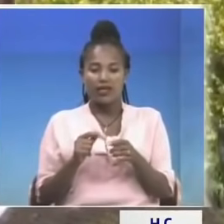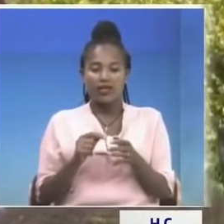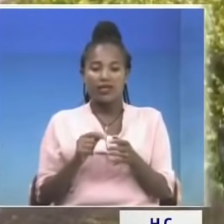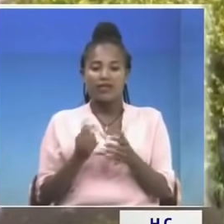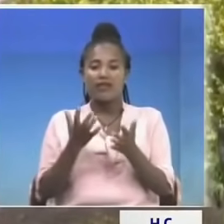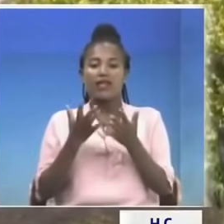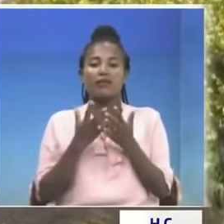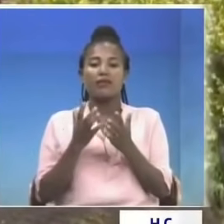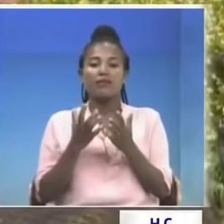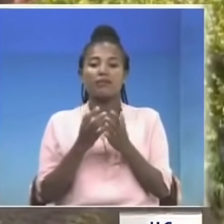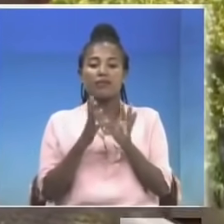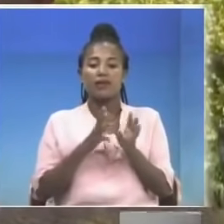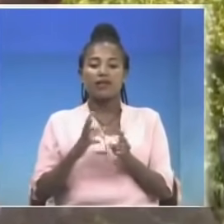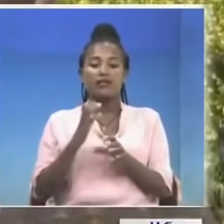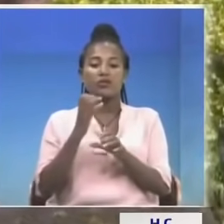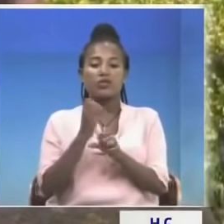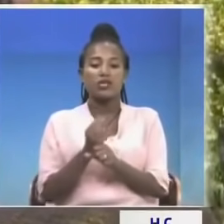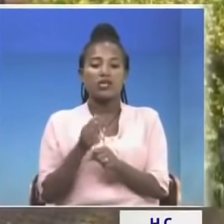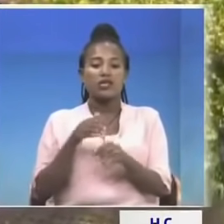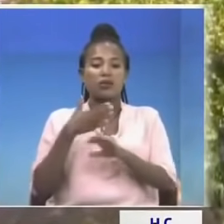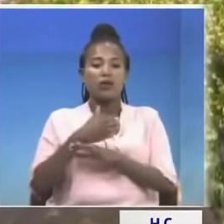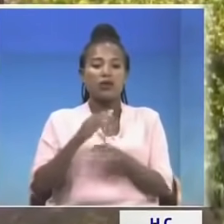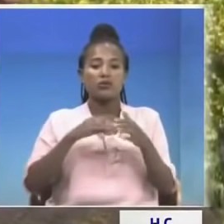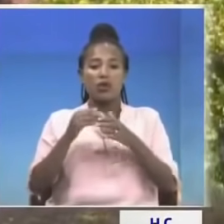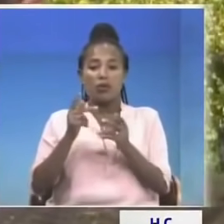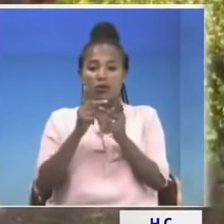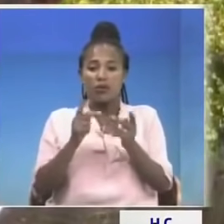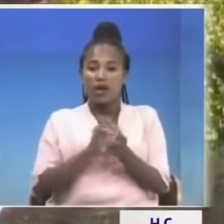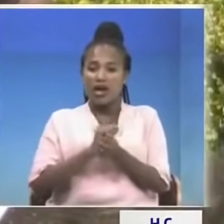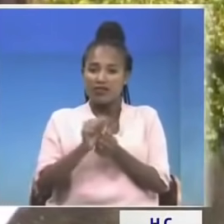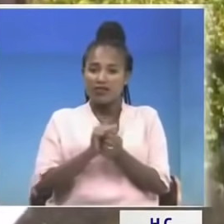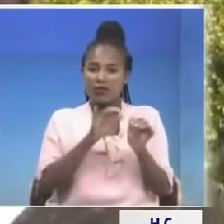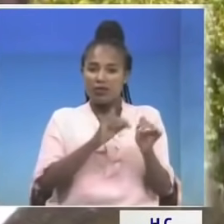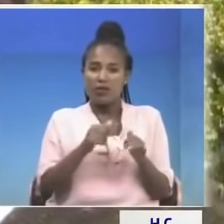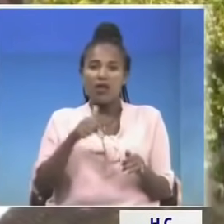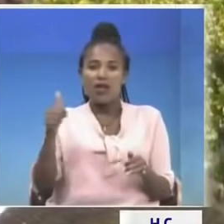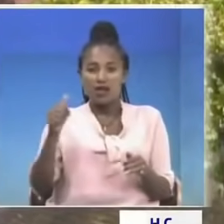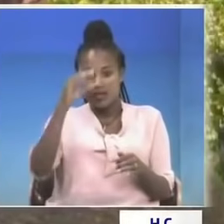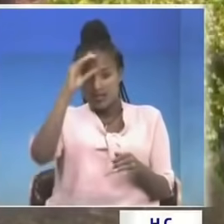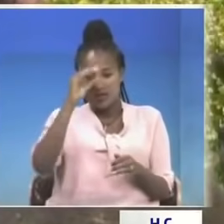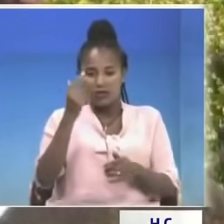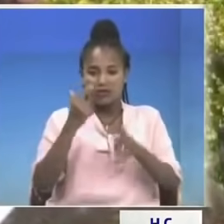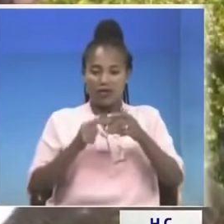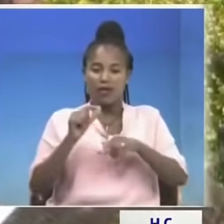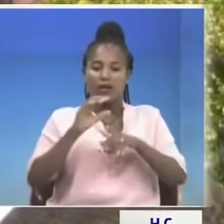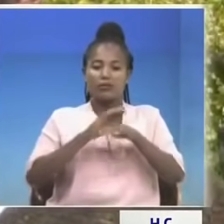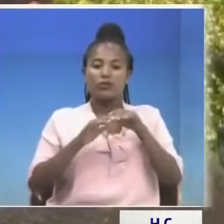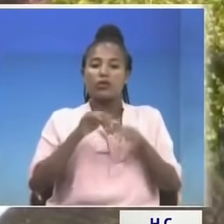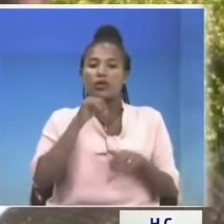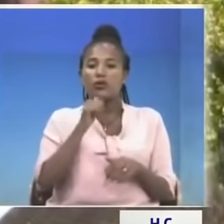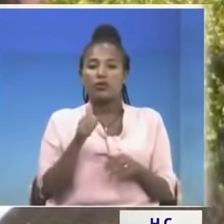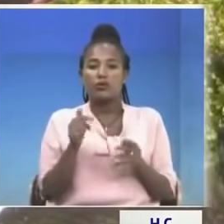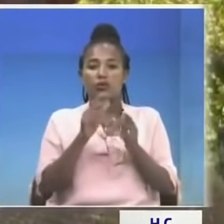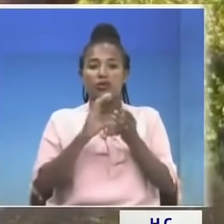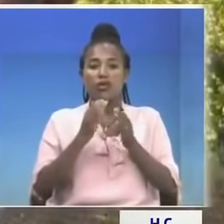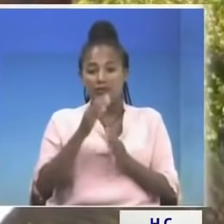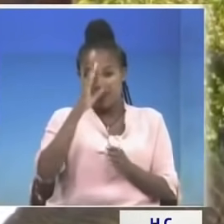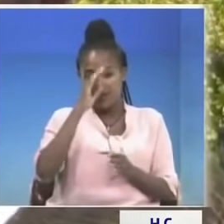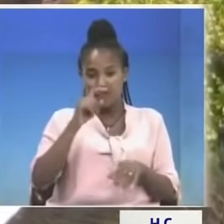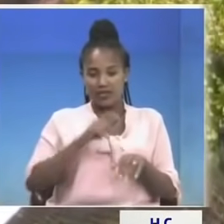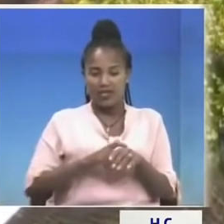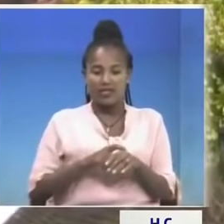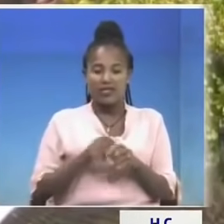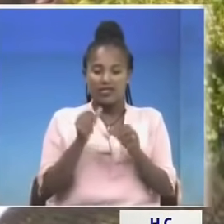እንደፈለክ በምትፈልገው መንገድ ዘውረው ከዛ ስትለቂያን ቦታ ደግሞ አጥፍተው ደግሞ ሌላ ሰው ሲመጣ ምቹ ያልሆነ አትሞስፌር የሚፈጠርበት ሳይሆን